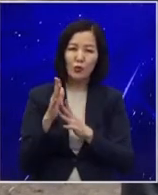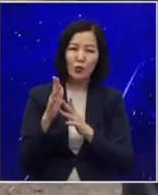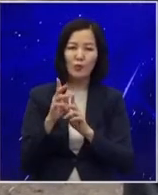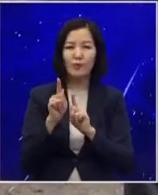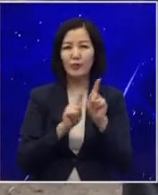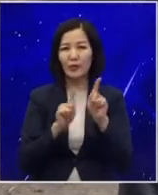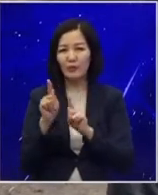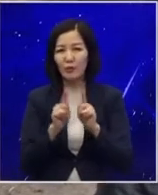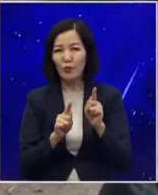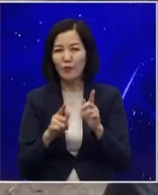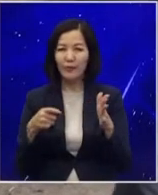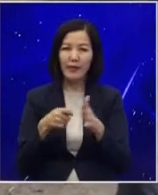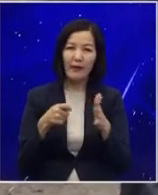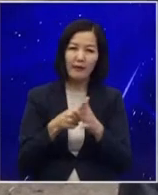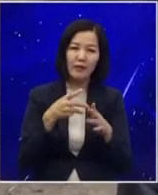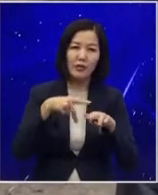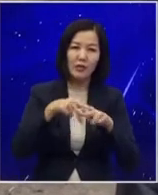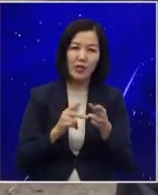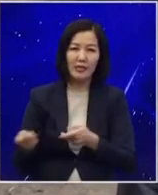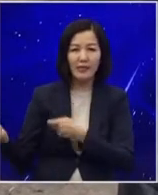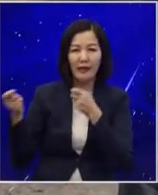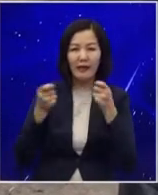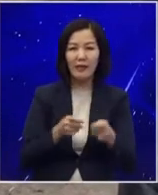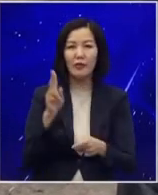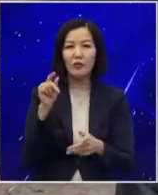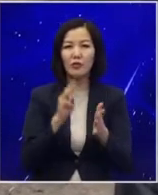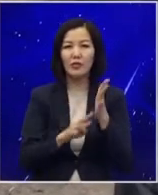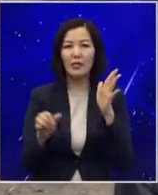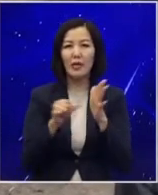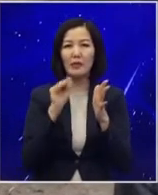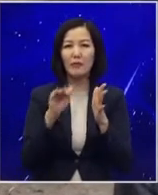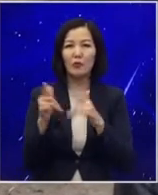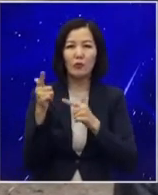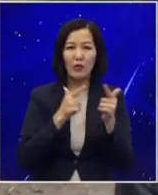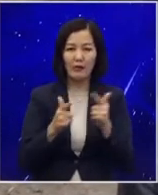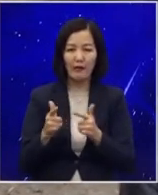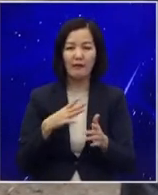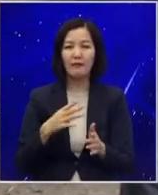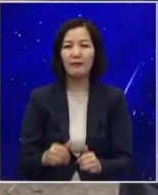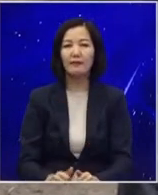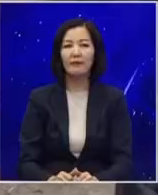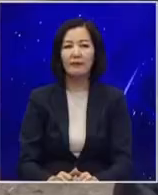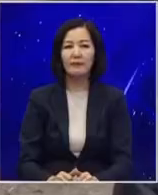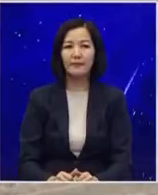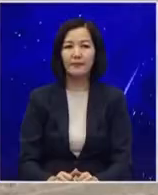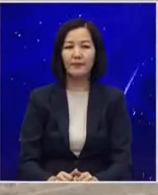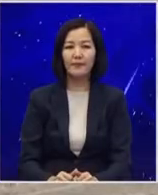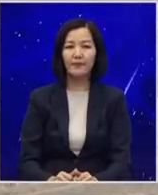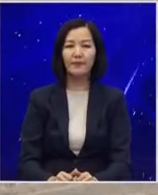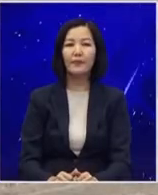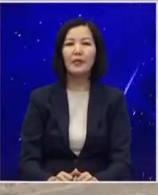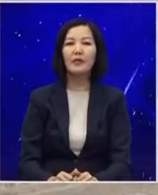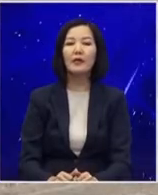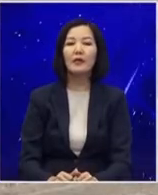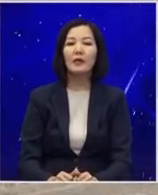Сонымен жаңағы 186 мың тонна ірі азықтық өлшемінде шөп дайындалды. Атап